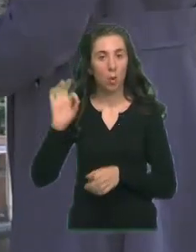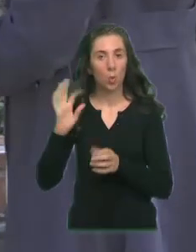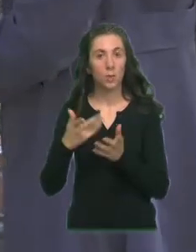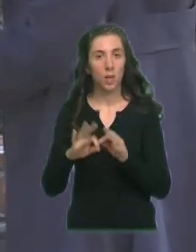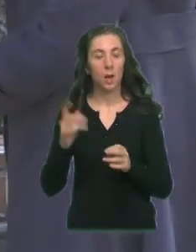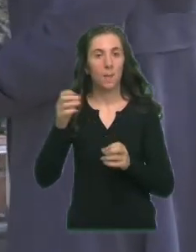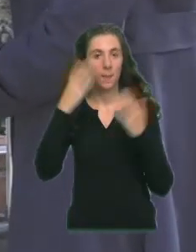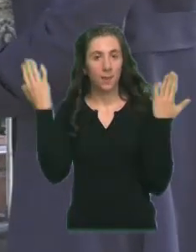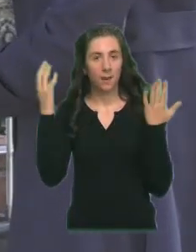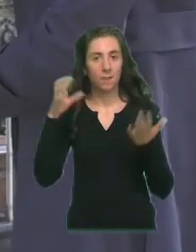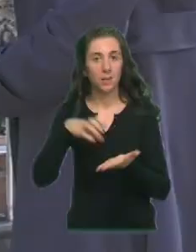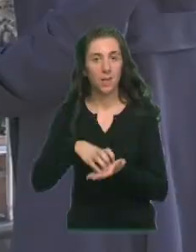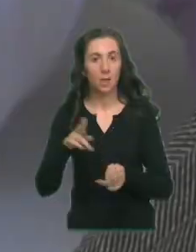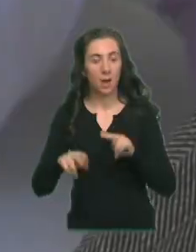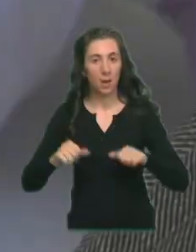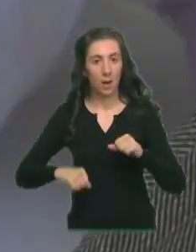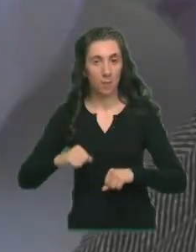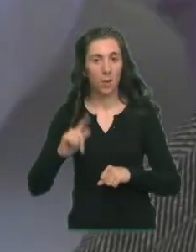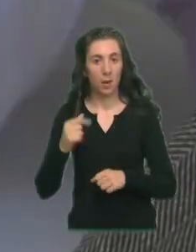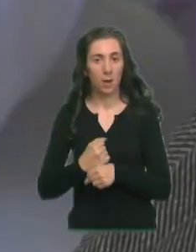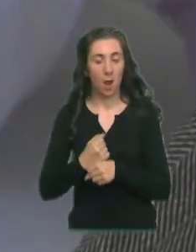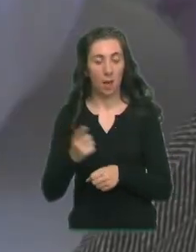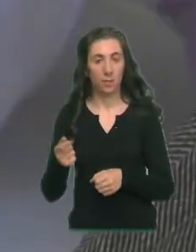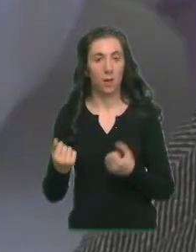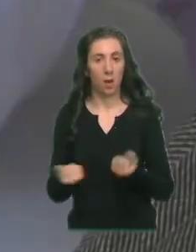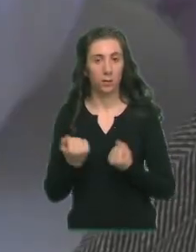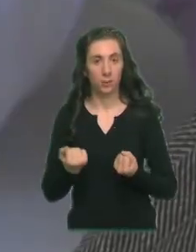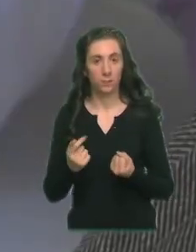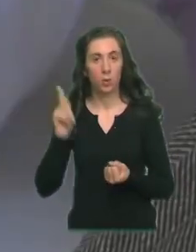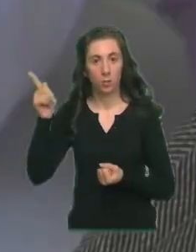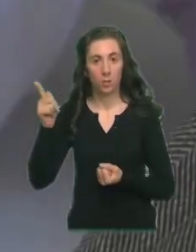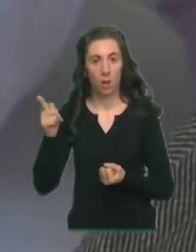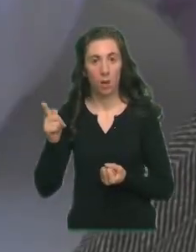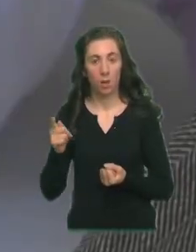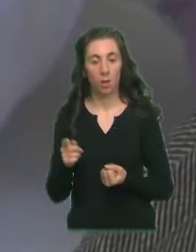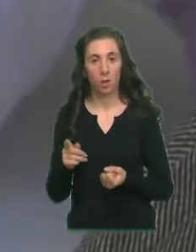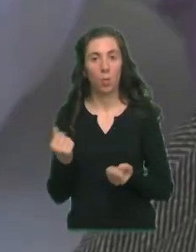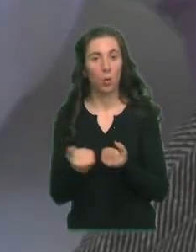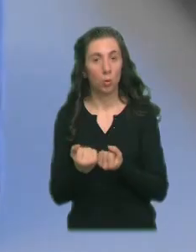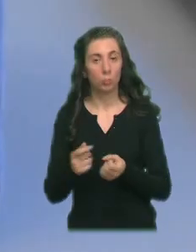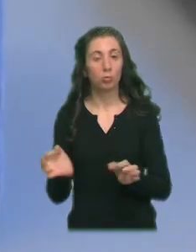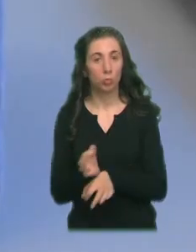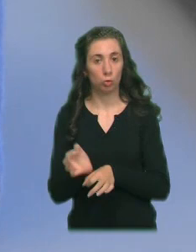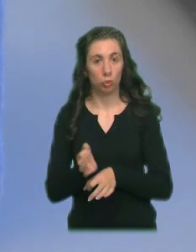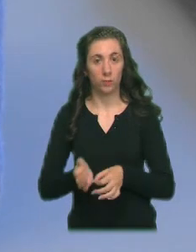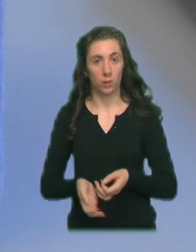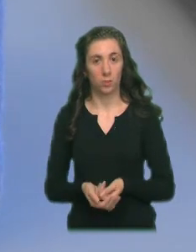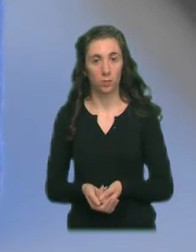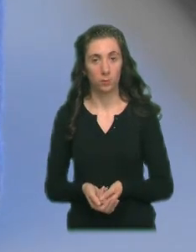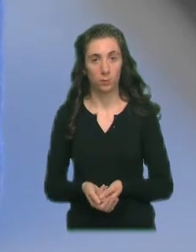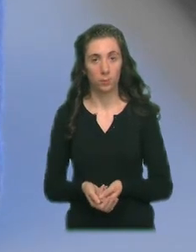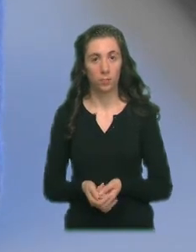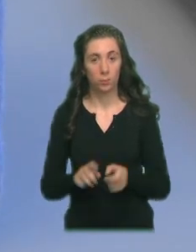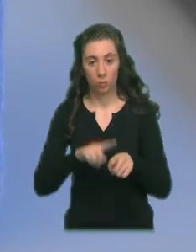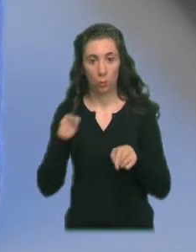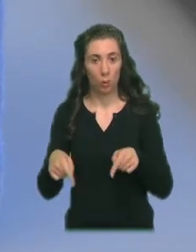Ozanu, dnevni centar za rehabilitaciju i radne aktivnosti. Tamo je između ostaloga naučio šivati.